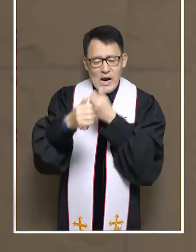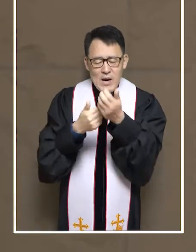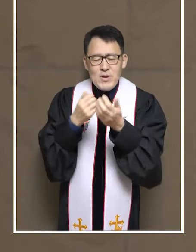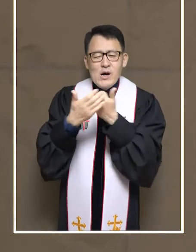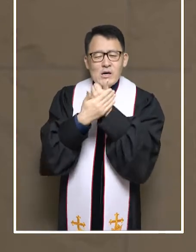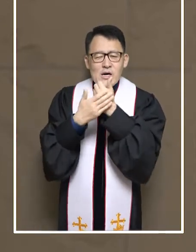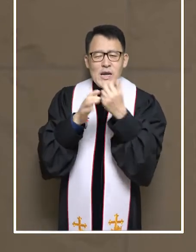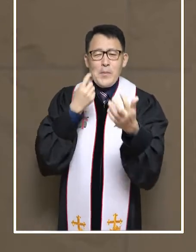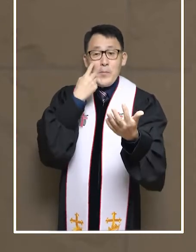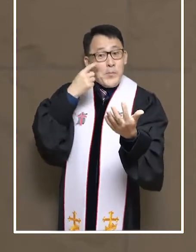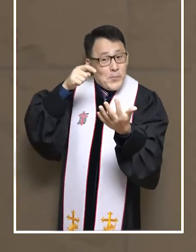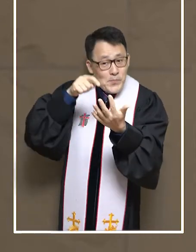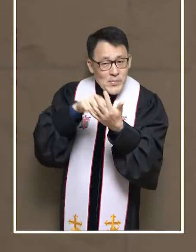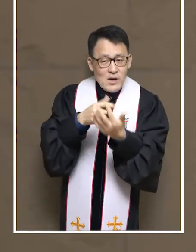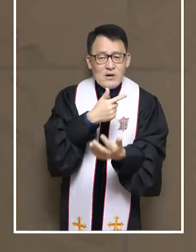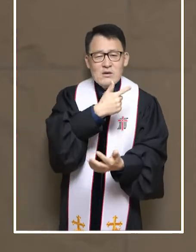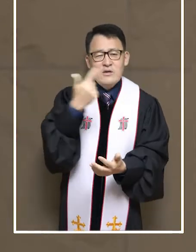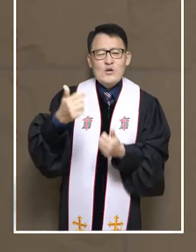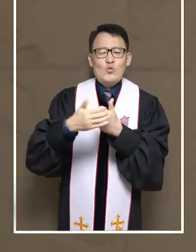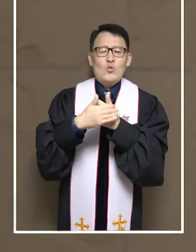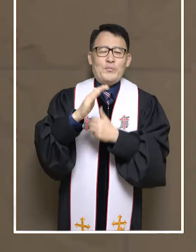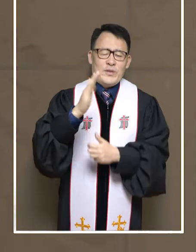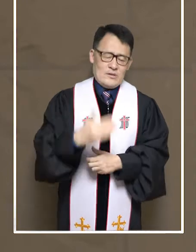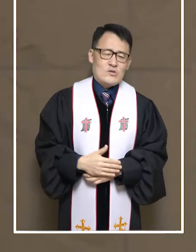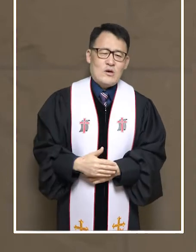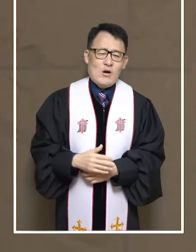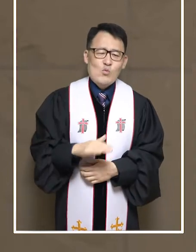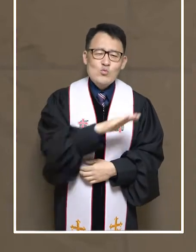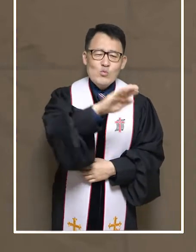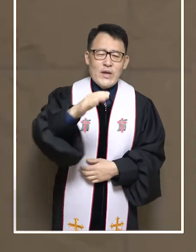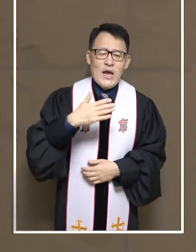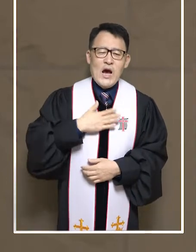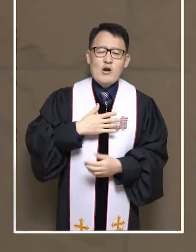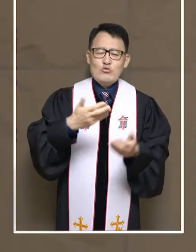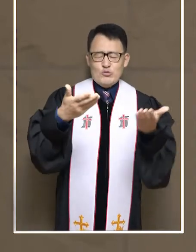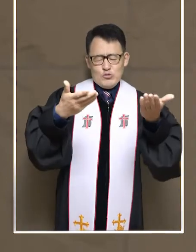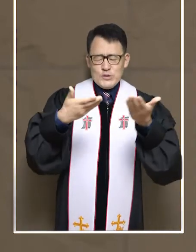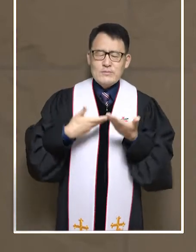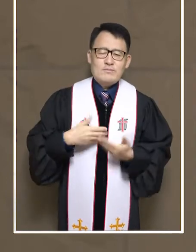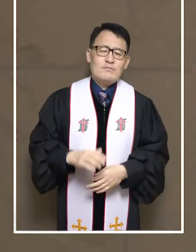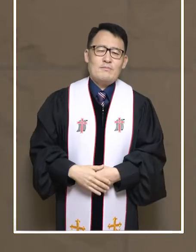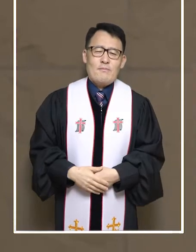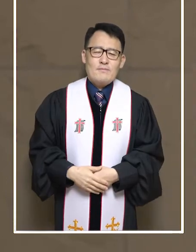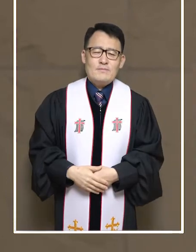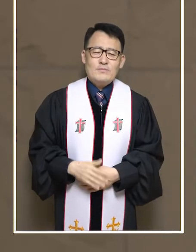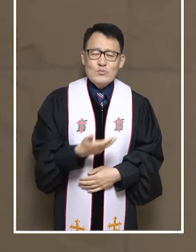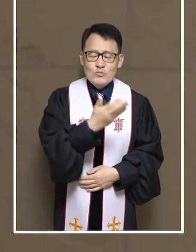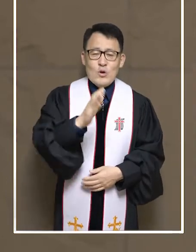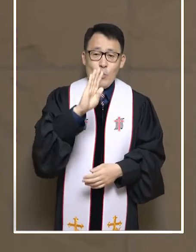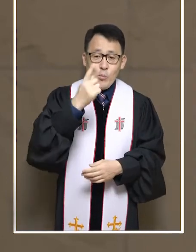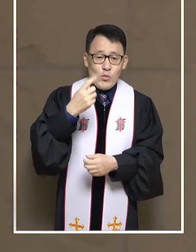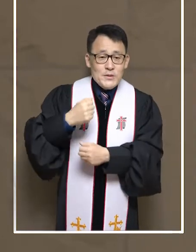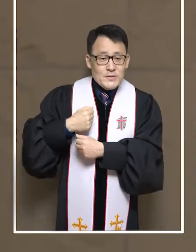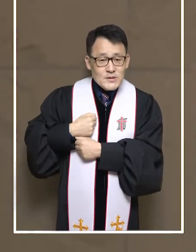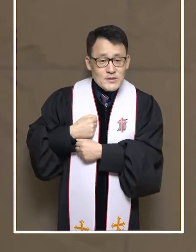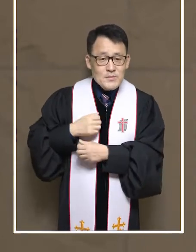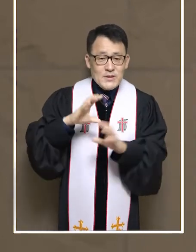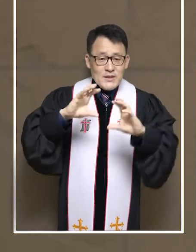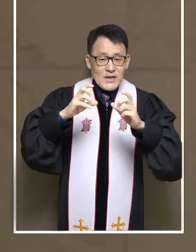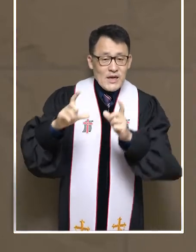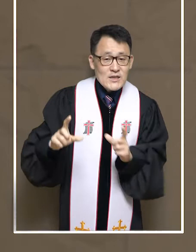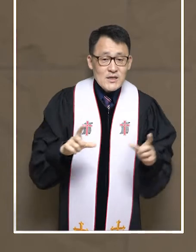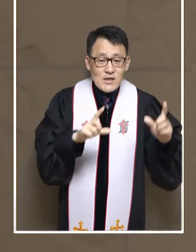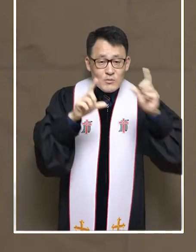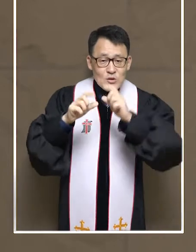은혜의 크기가 훨씬 더 컸다고 하는 거, 그걸 우리들에게 알려주시는 겁니다. 여러분, 이 보디발의